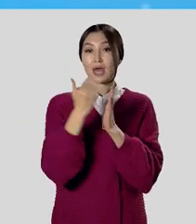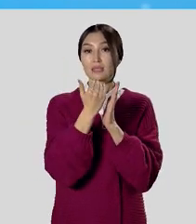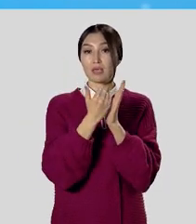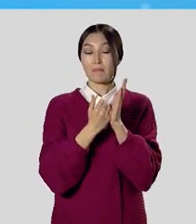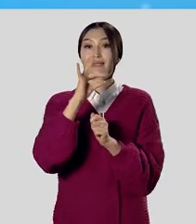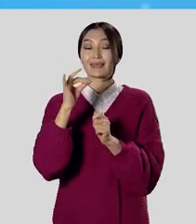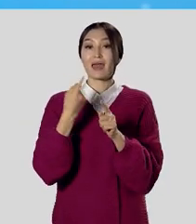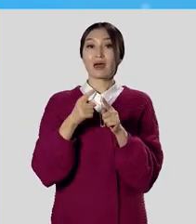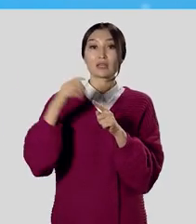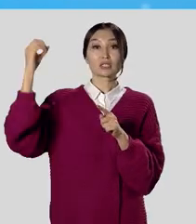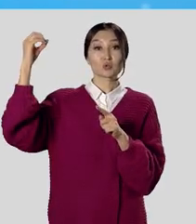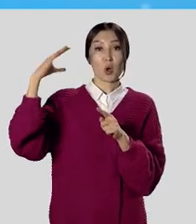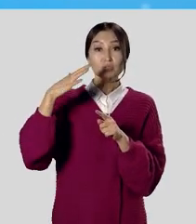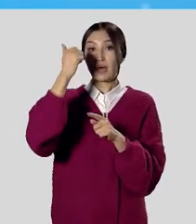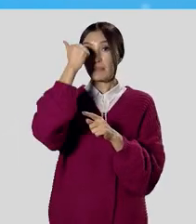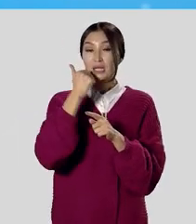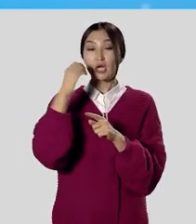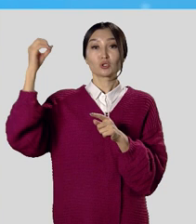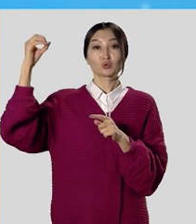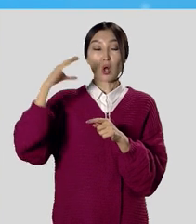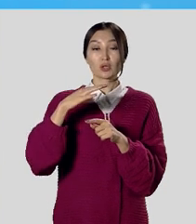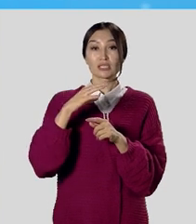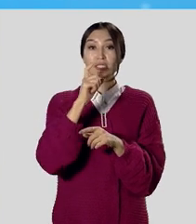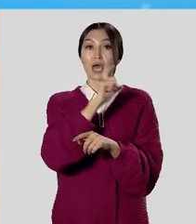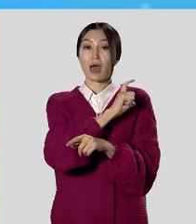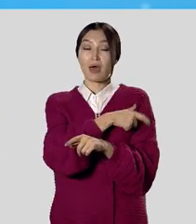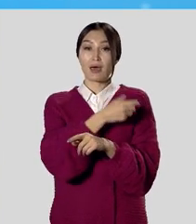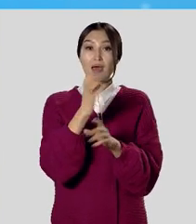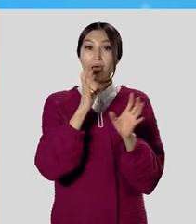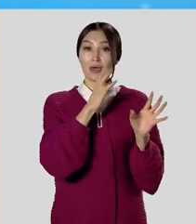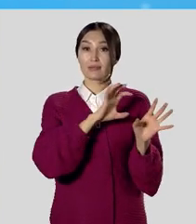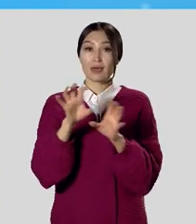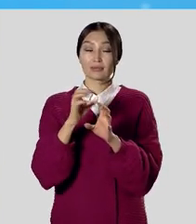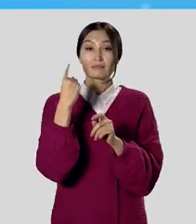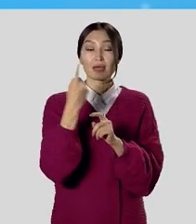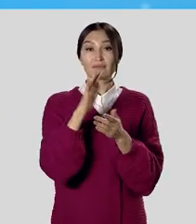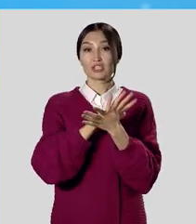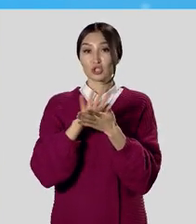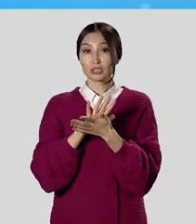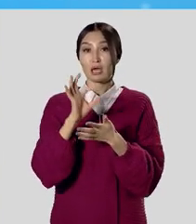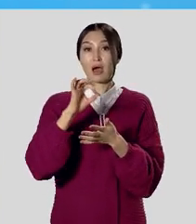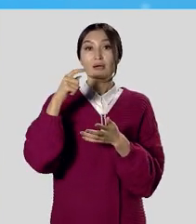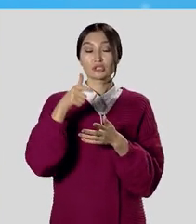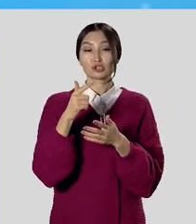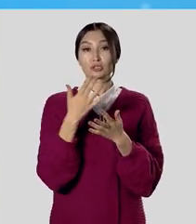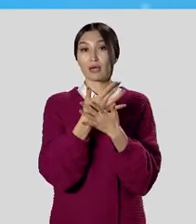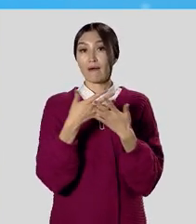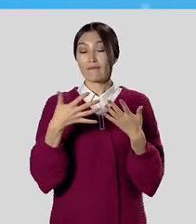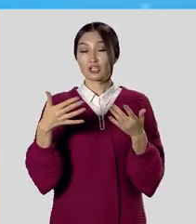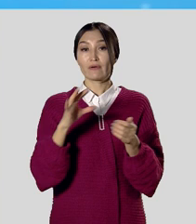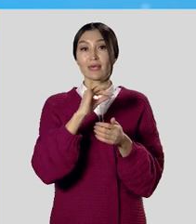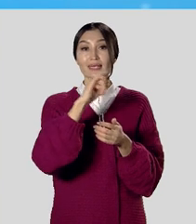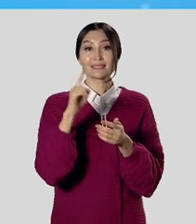обмена веществ. Благодаря солнечной энергии происходит первичный синтез органических веществ